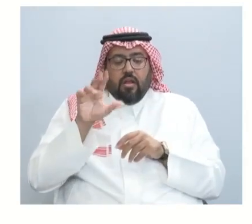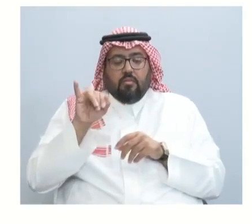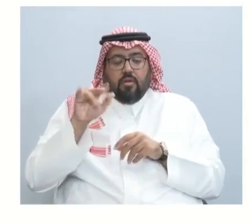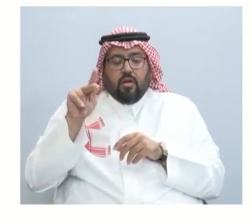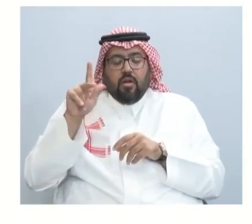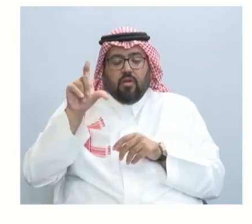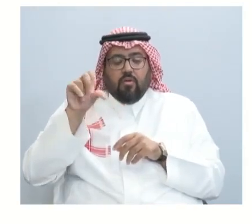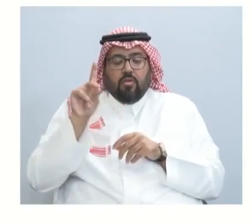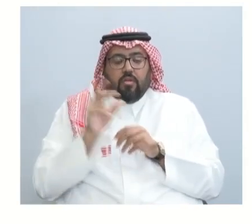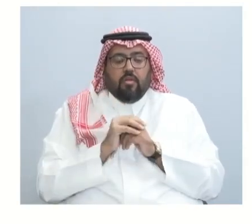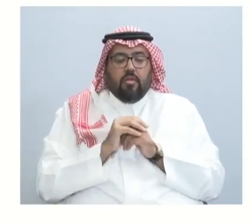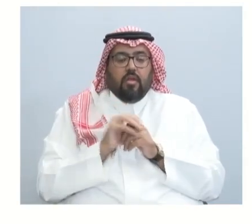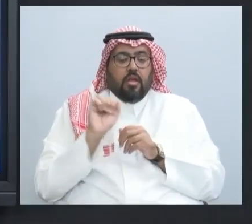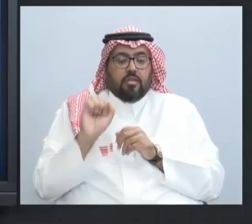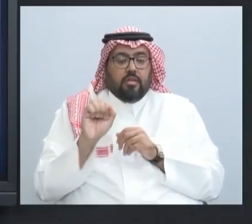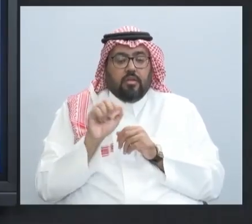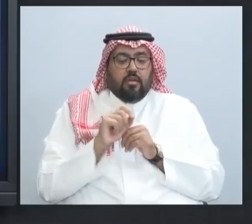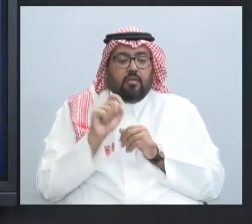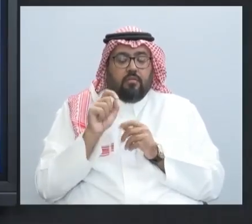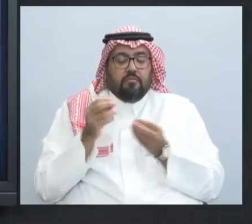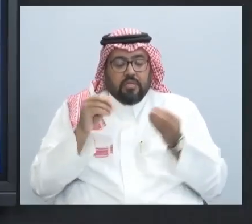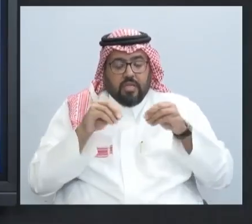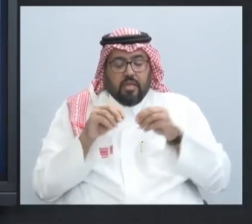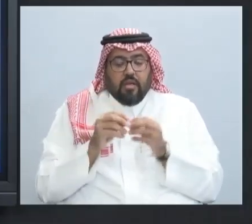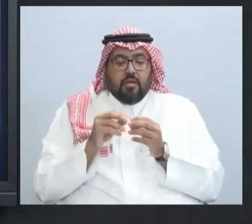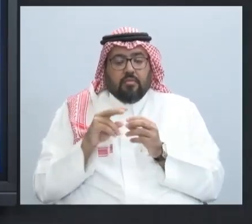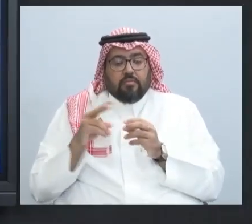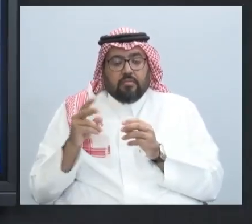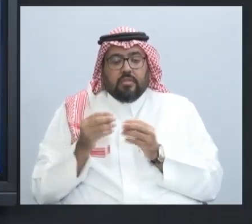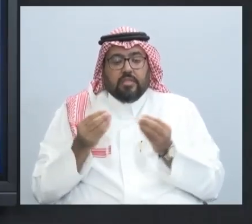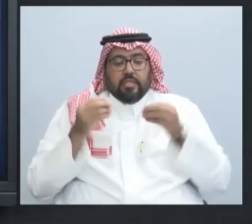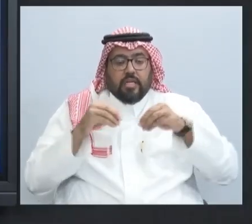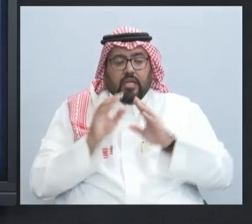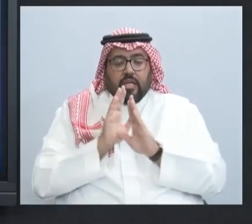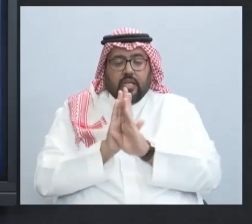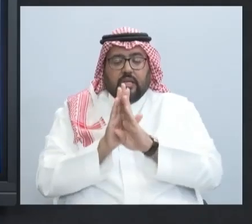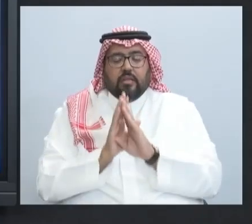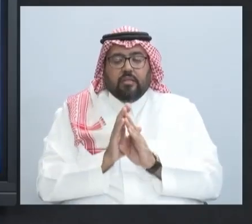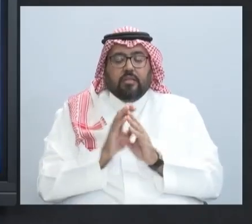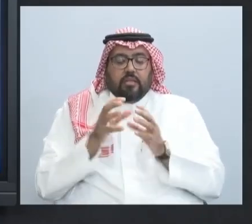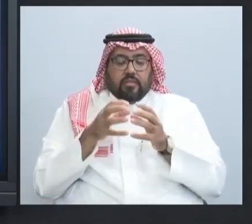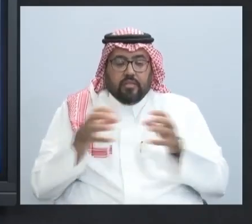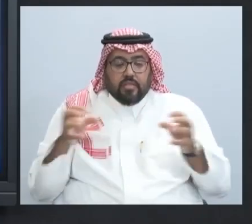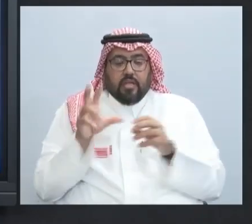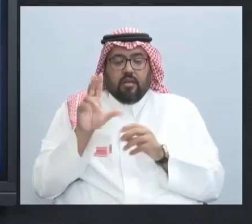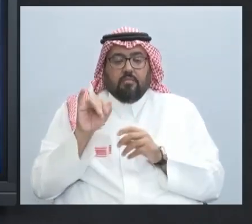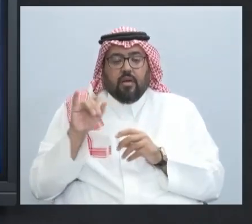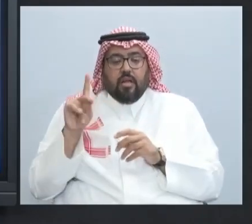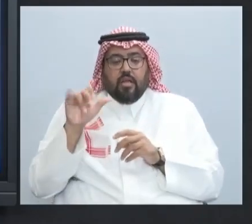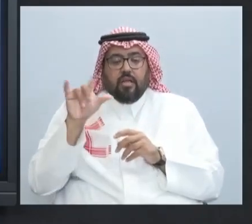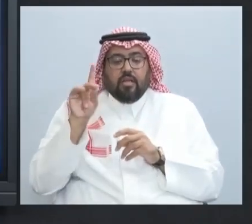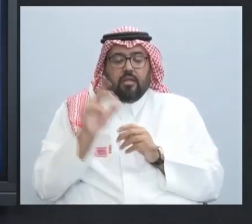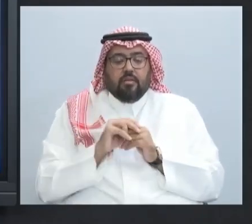فلدينا خصائص فيزيائيه متعدده تساعدنا على ان نقوم بفصل المخاليط من هذه